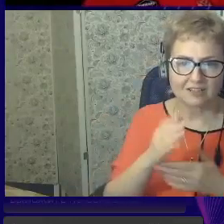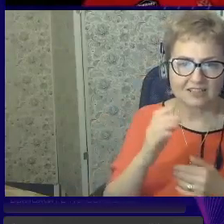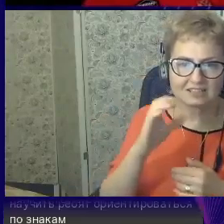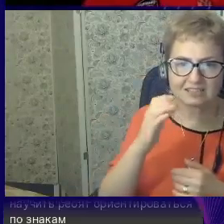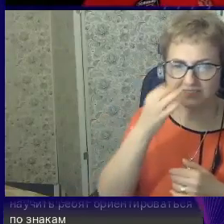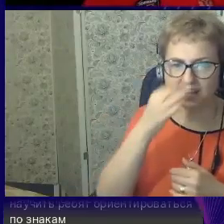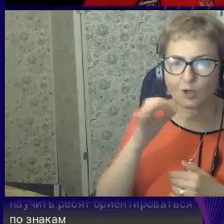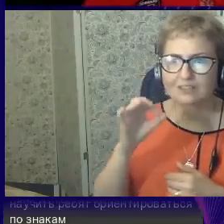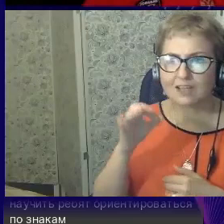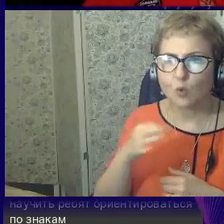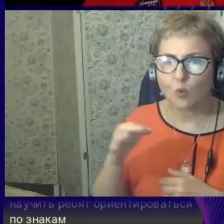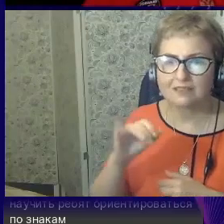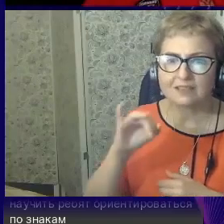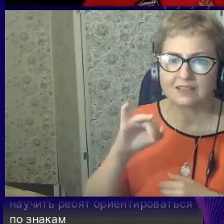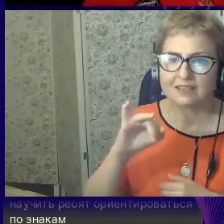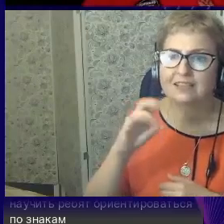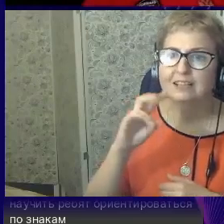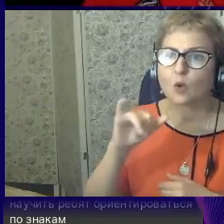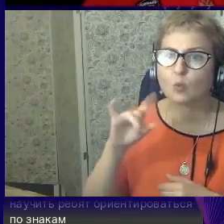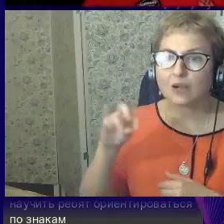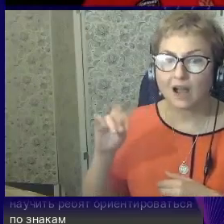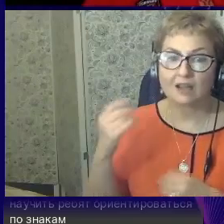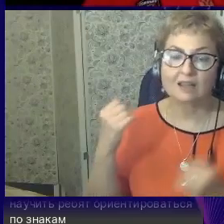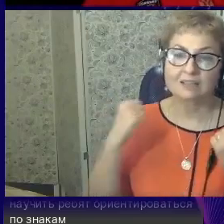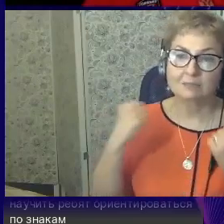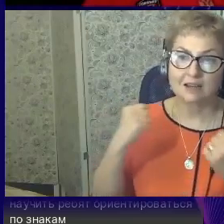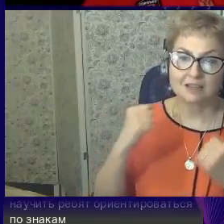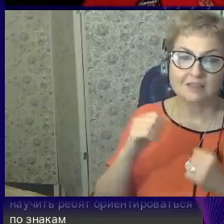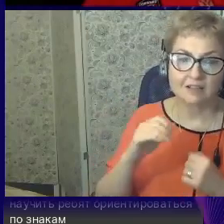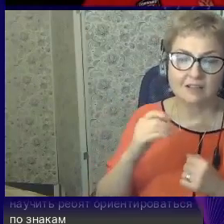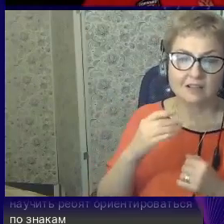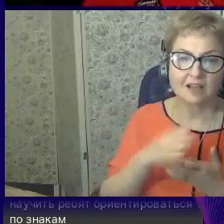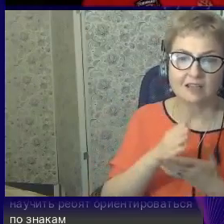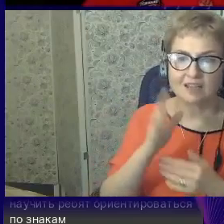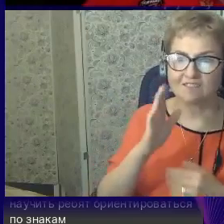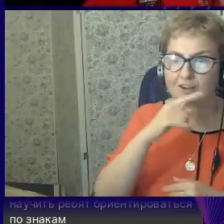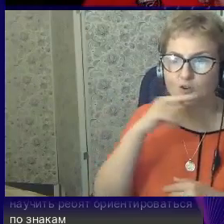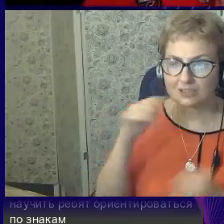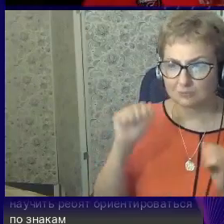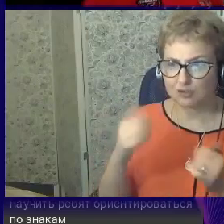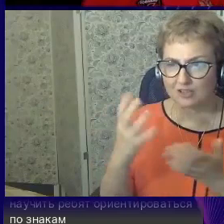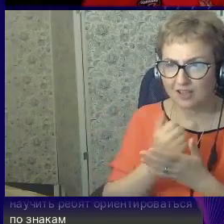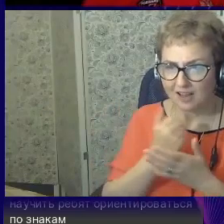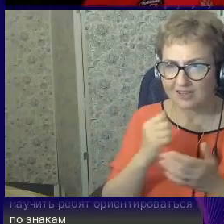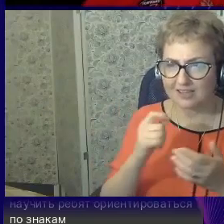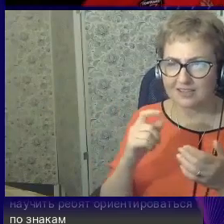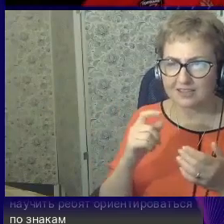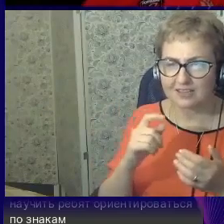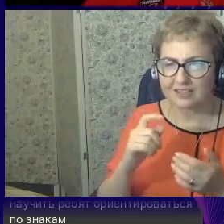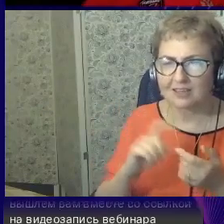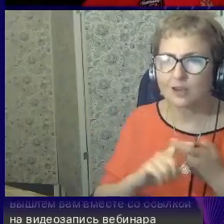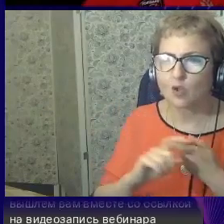и на Урале, или спортивное ориентирование в России. Можно найти эти контакты на